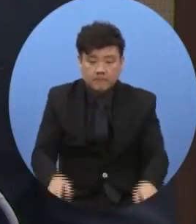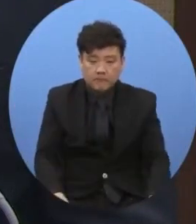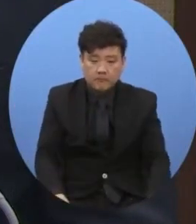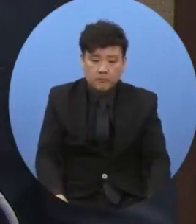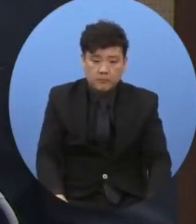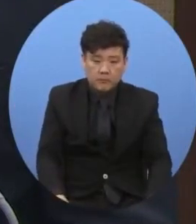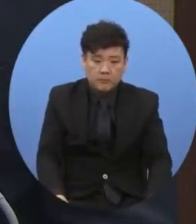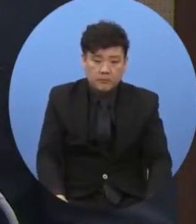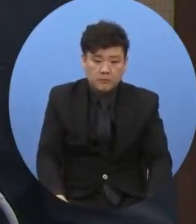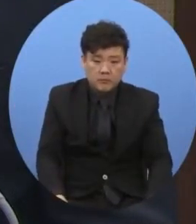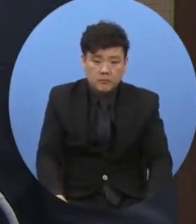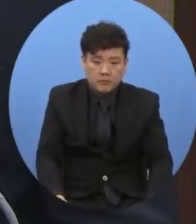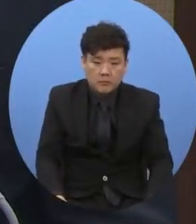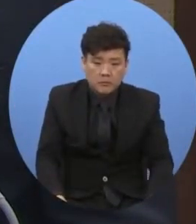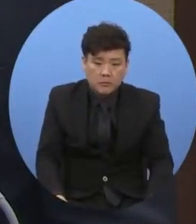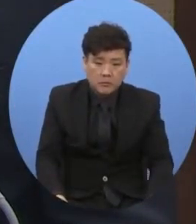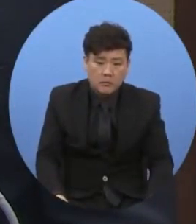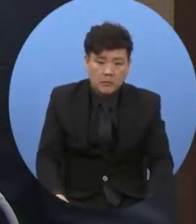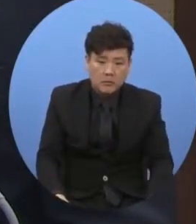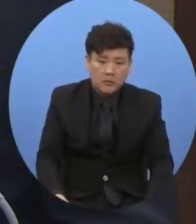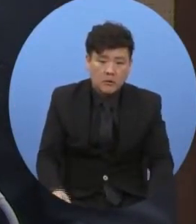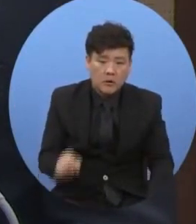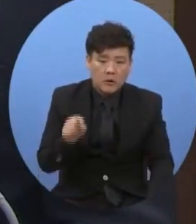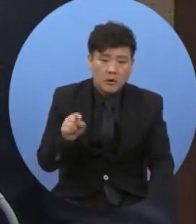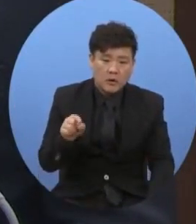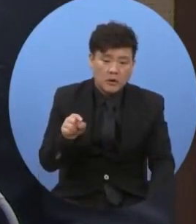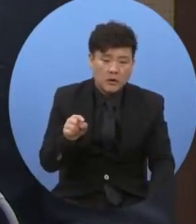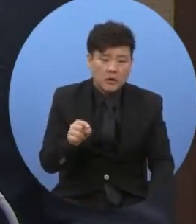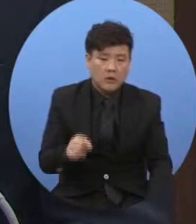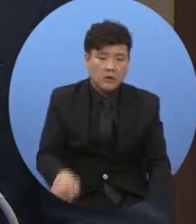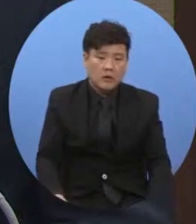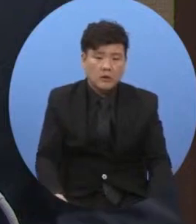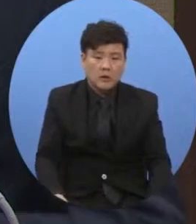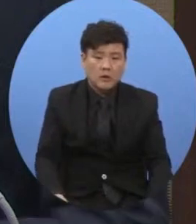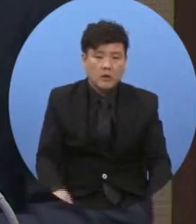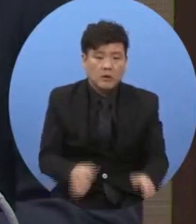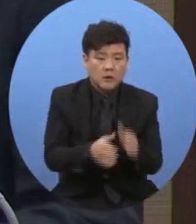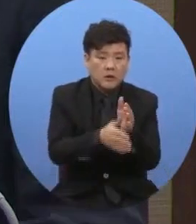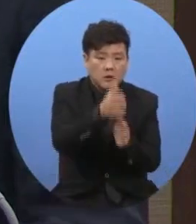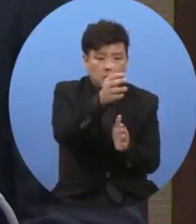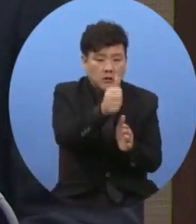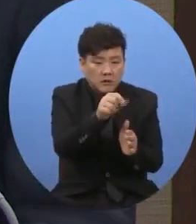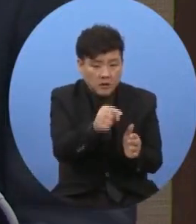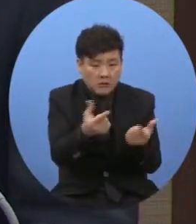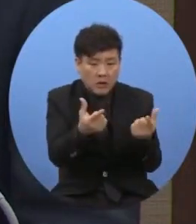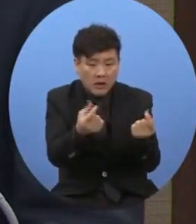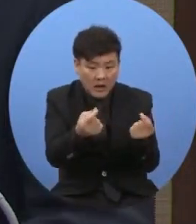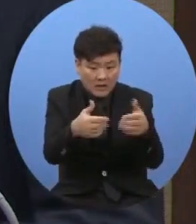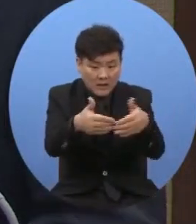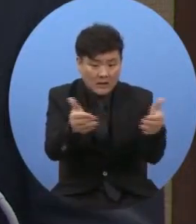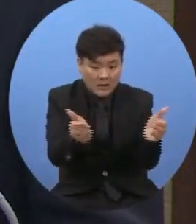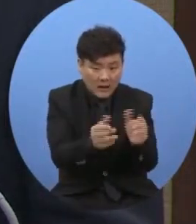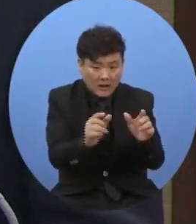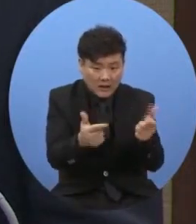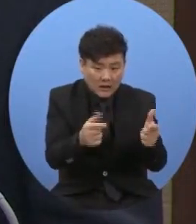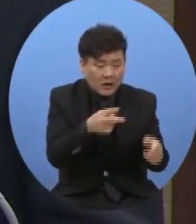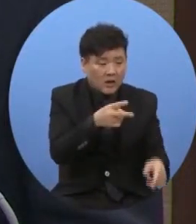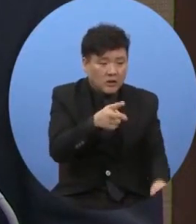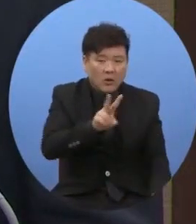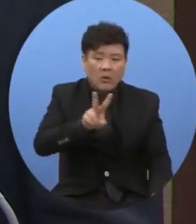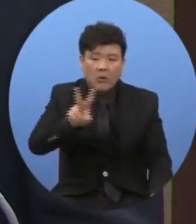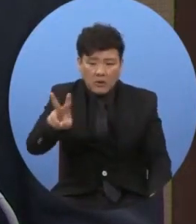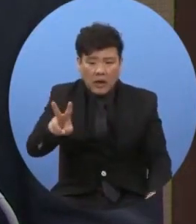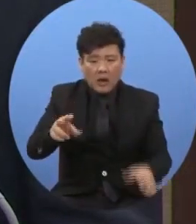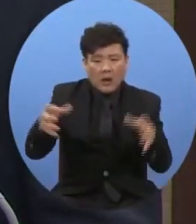그 이 안건이 단순히 어떤 시장님과 같은 정당에서 뭐 당정협의 수준으로 다루어질 게 아니라요, 여야정협의의 같은